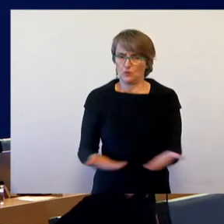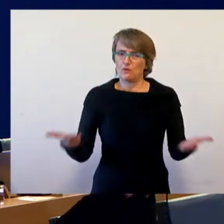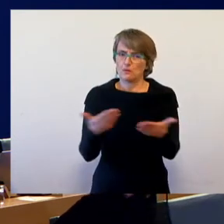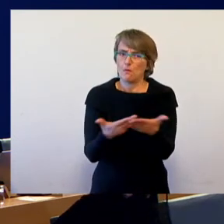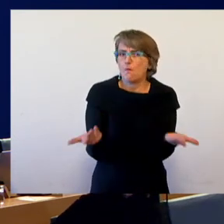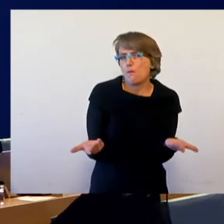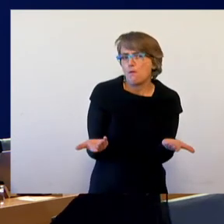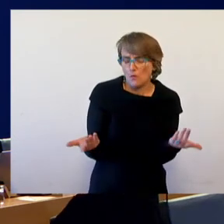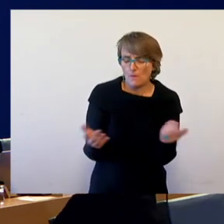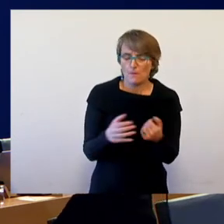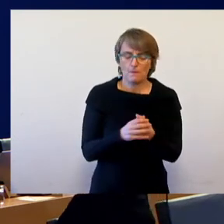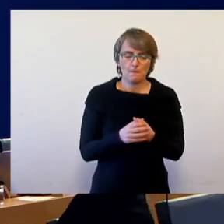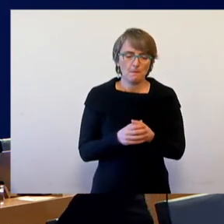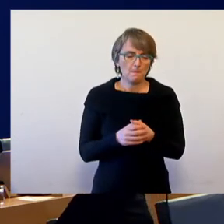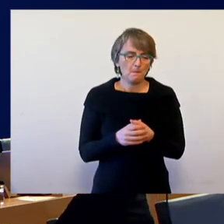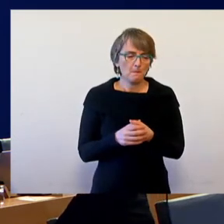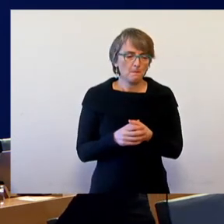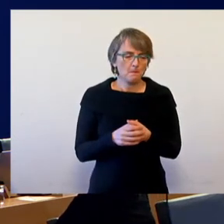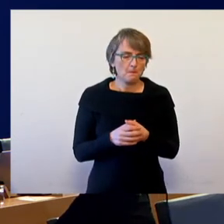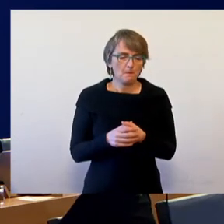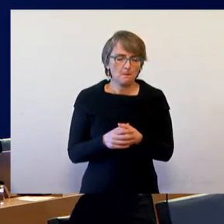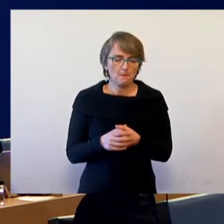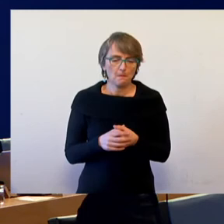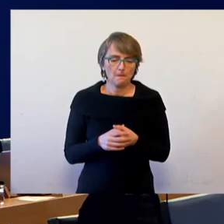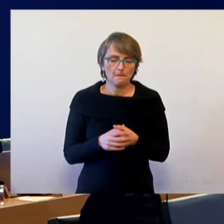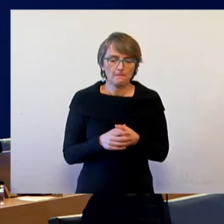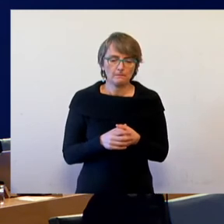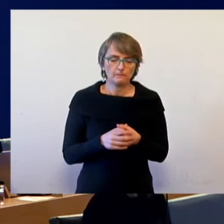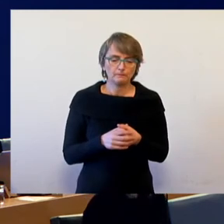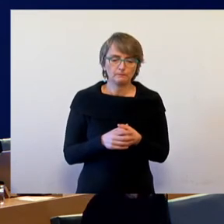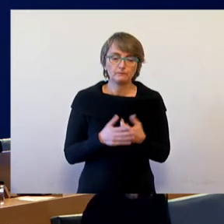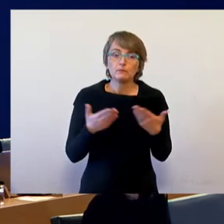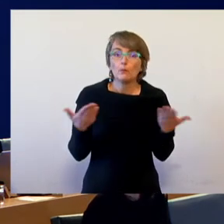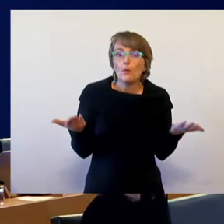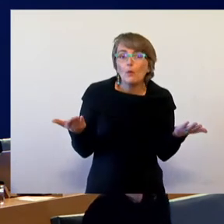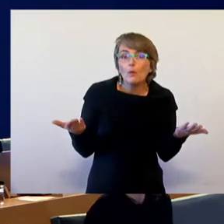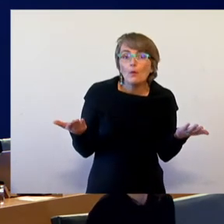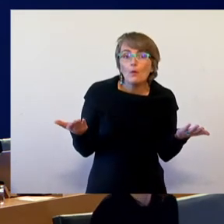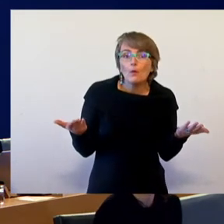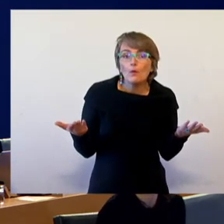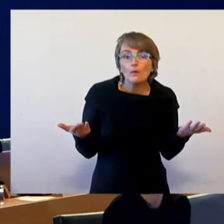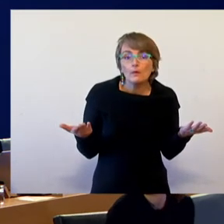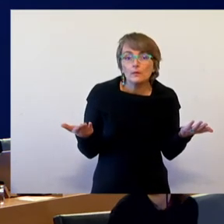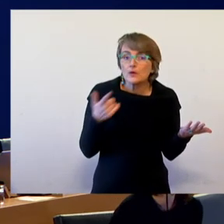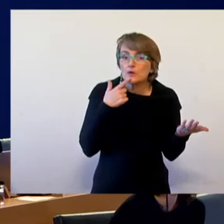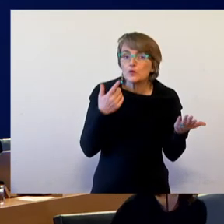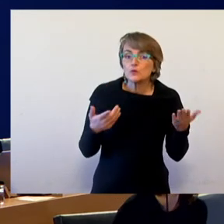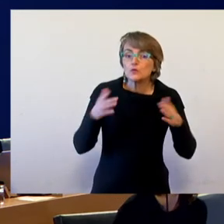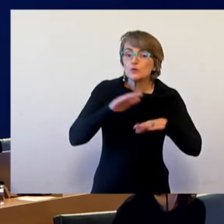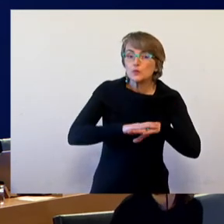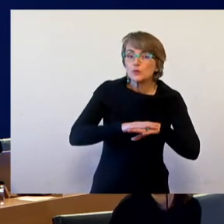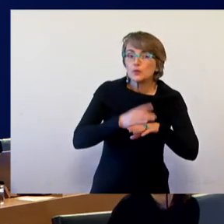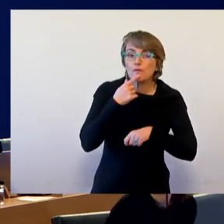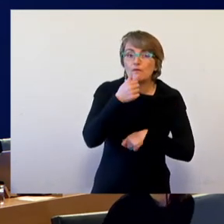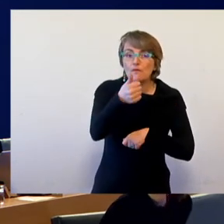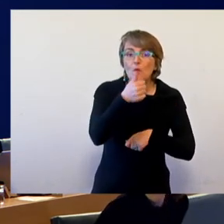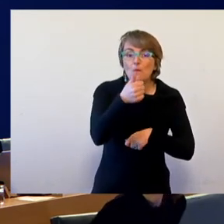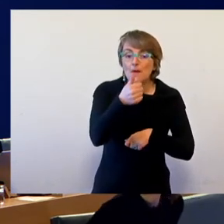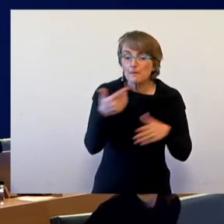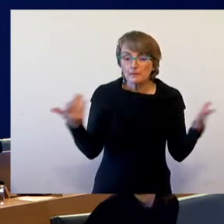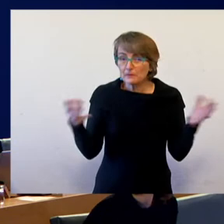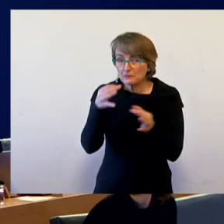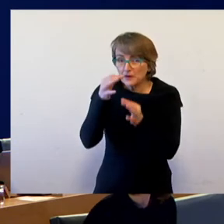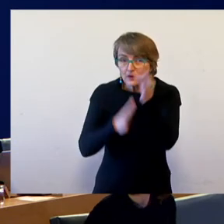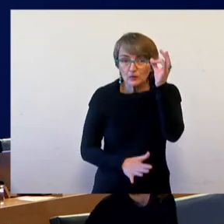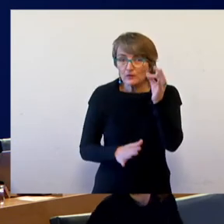les décisions, quand le principe est, quand le diagnostic posé est erroné, forcément les décisions qui vont avec